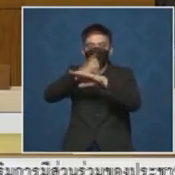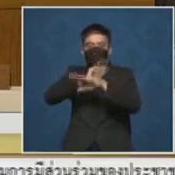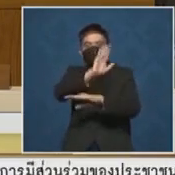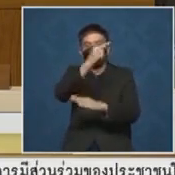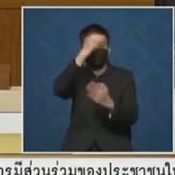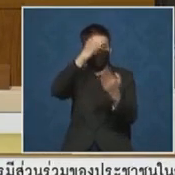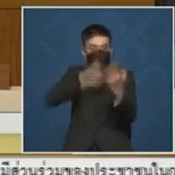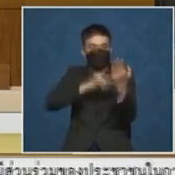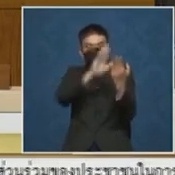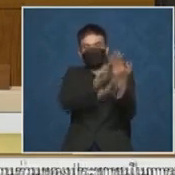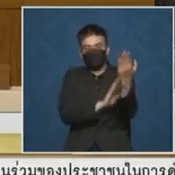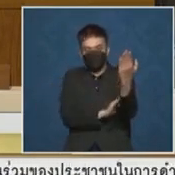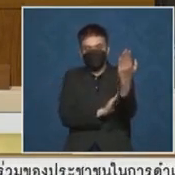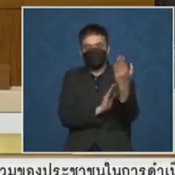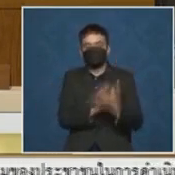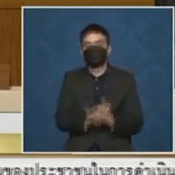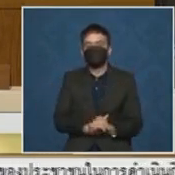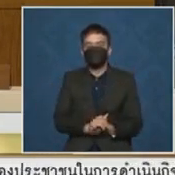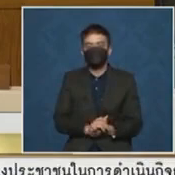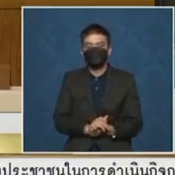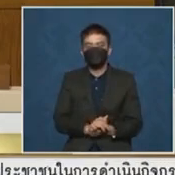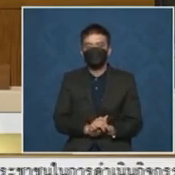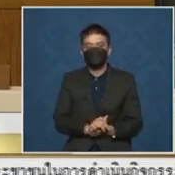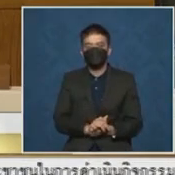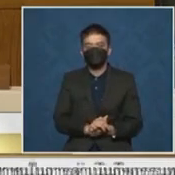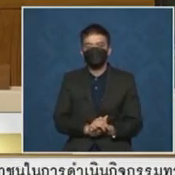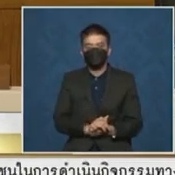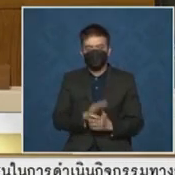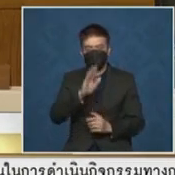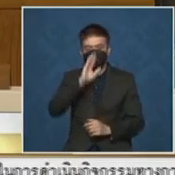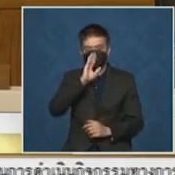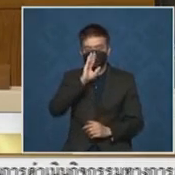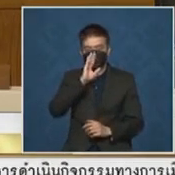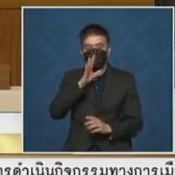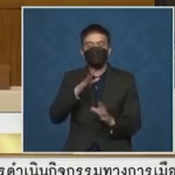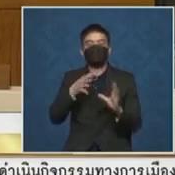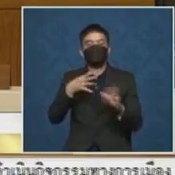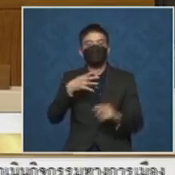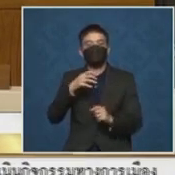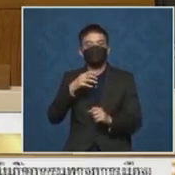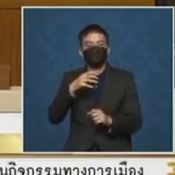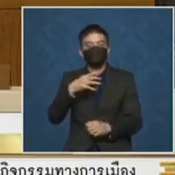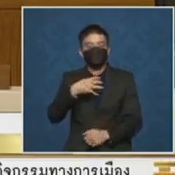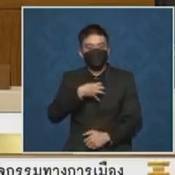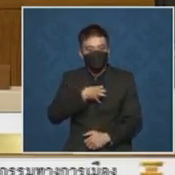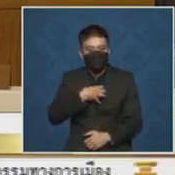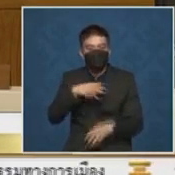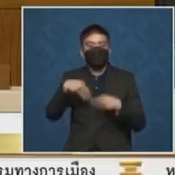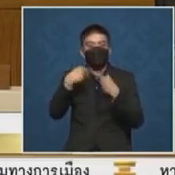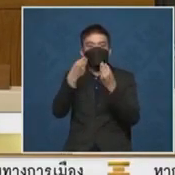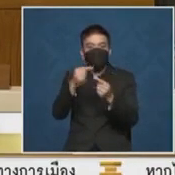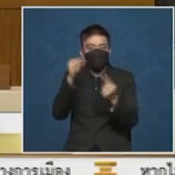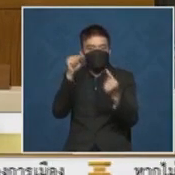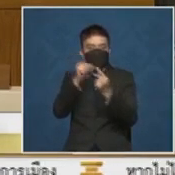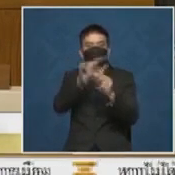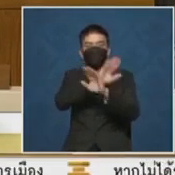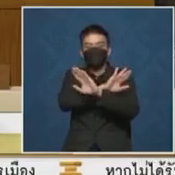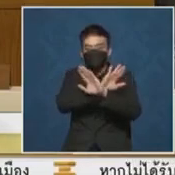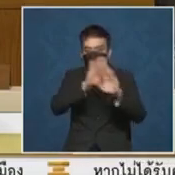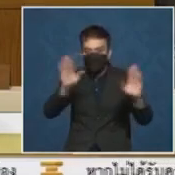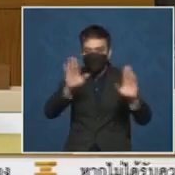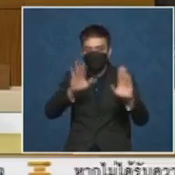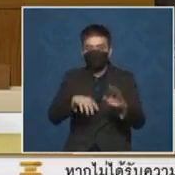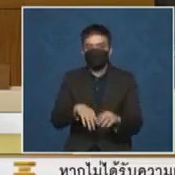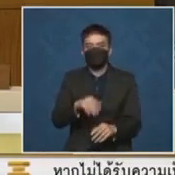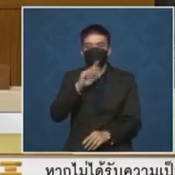ทราบรายงานประจำปีนะแต่การอภิปรายโอ้โหยังกับอภิปรายไม่ไว้วางใจศาลรัฐธรรมนูญโดยเฉพาะสส